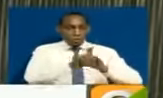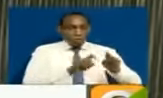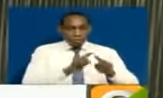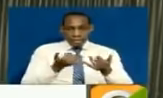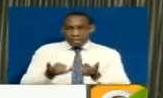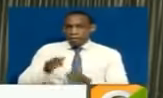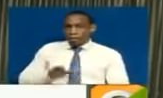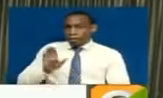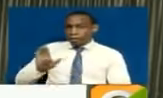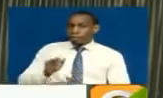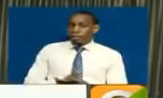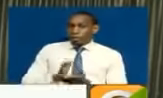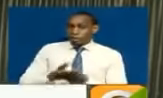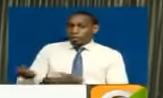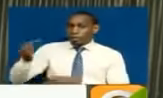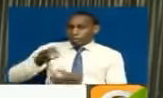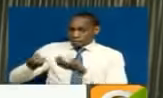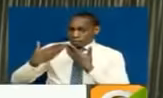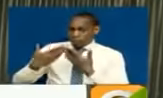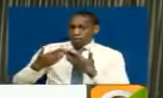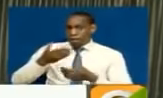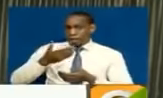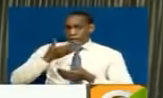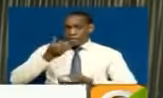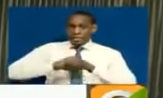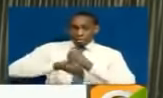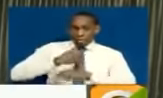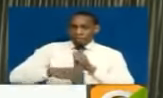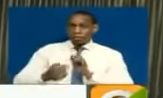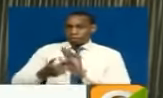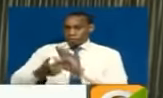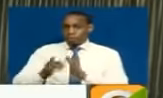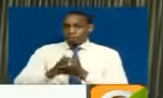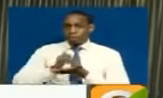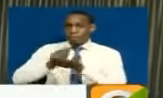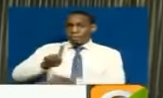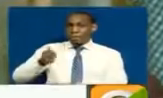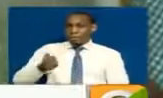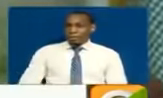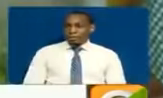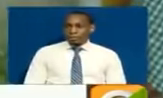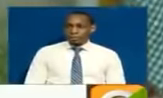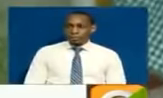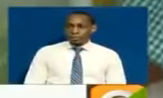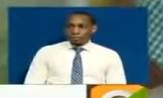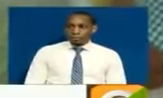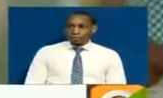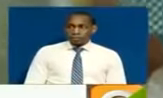hivi na vile. Lakini sasa vile hao mama wako unapata wanakuja wanakuambia pana hii tufanye hivi tufanye vile. So tunasaidiana na tunajengana.